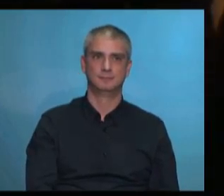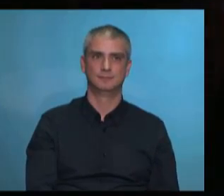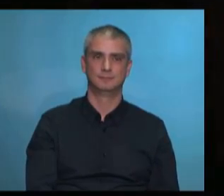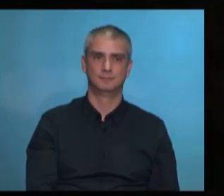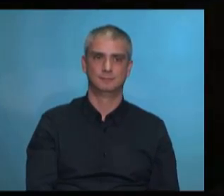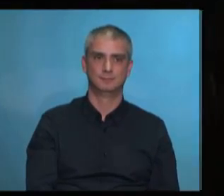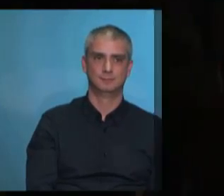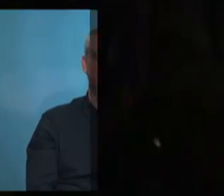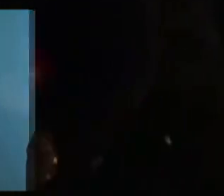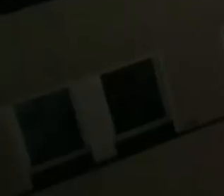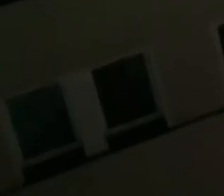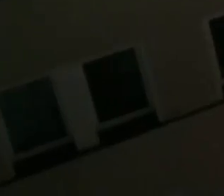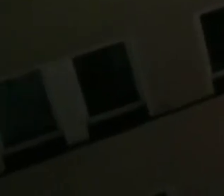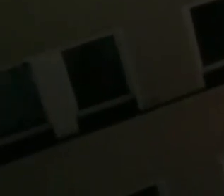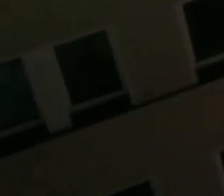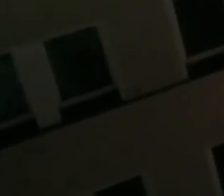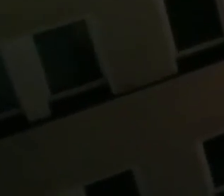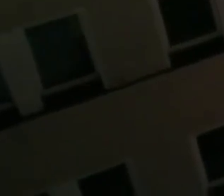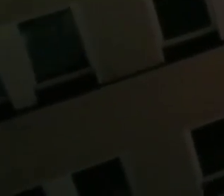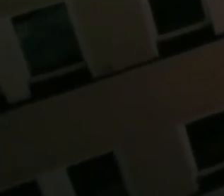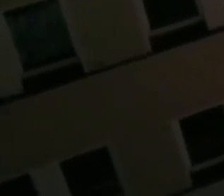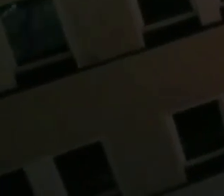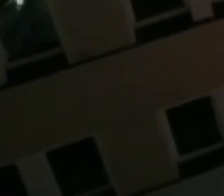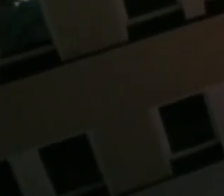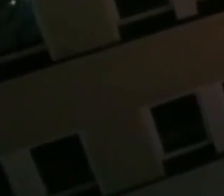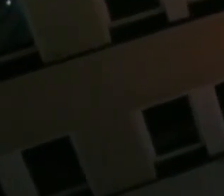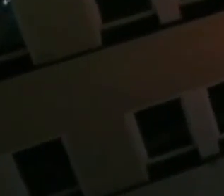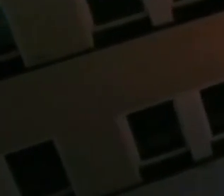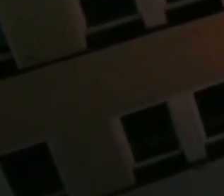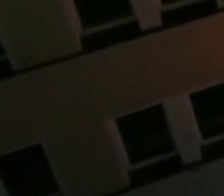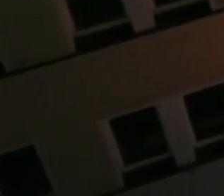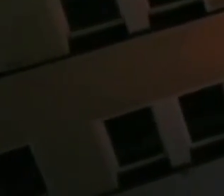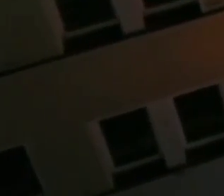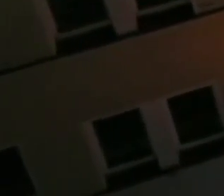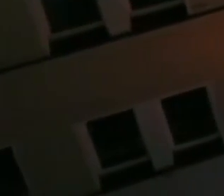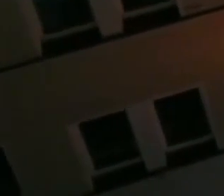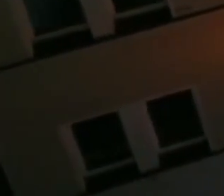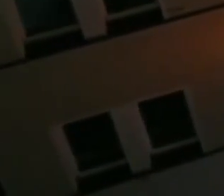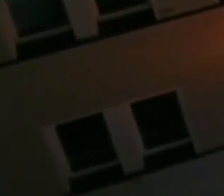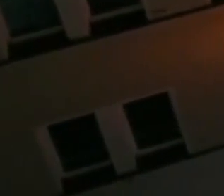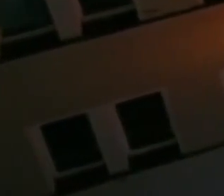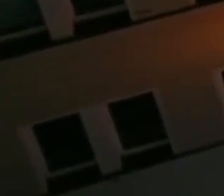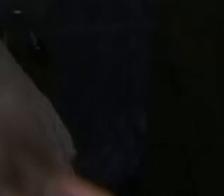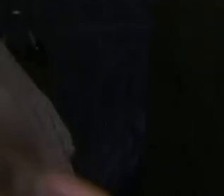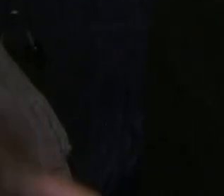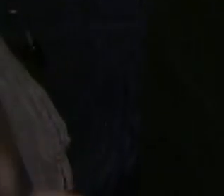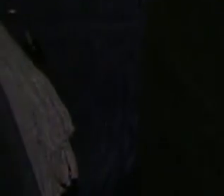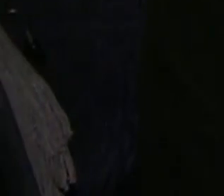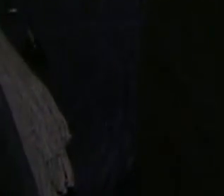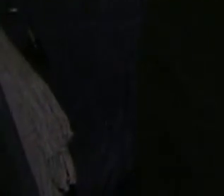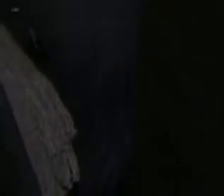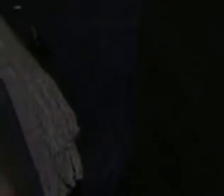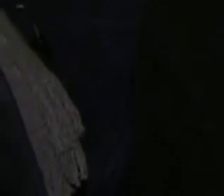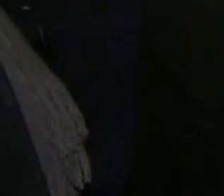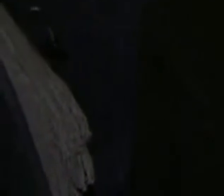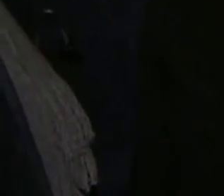Kochany prezydencie Pawle, stoimy u progu Urzędu Miejskiego w Gdańsku.